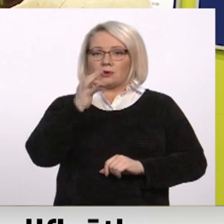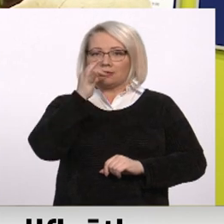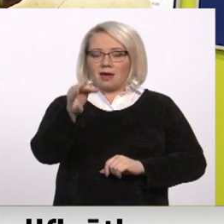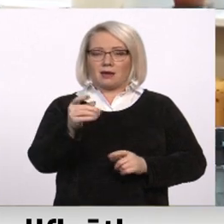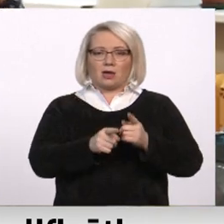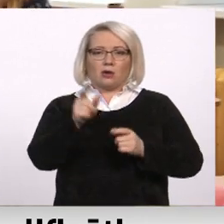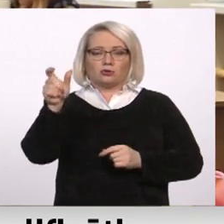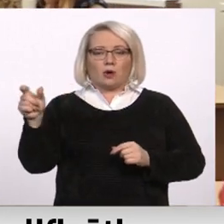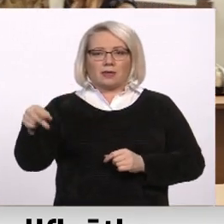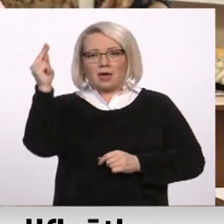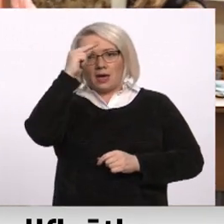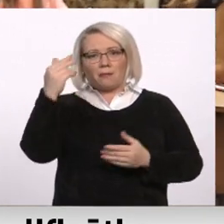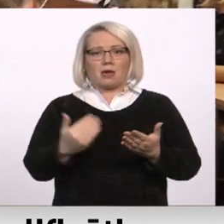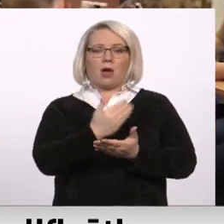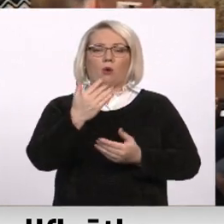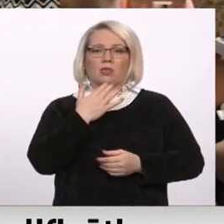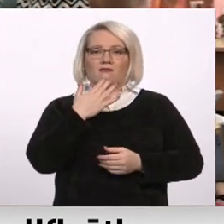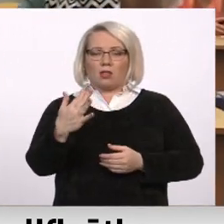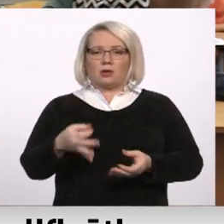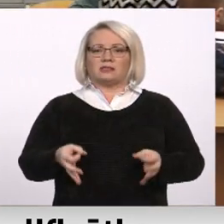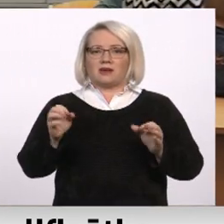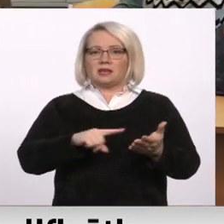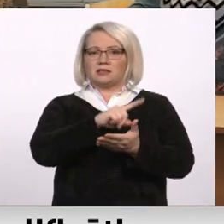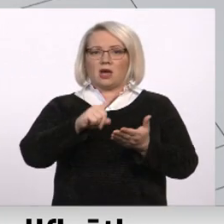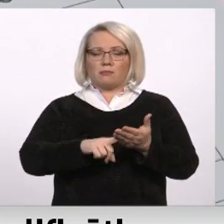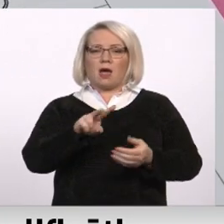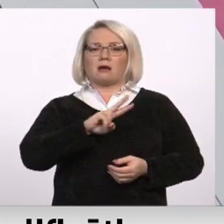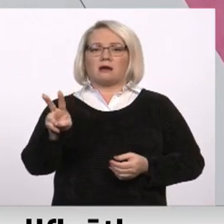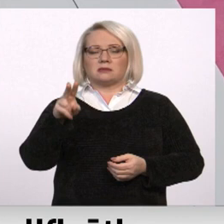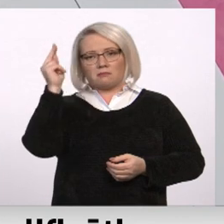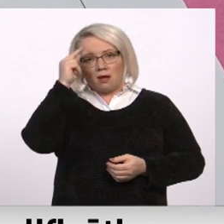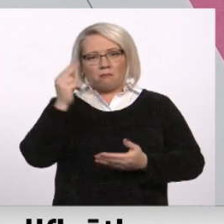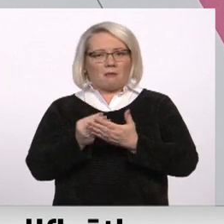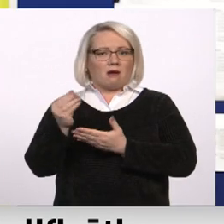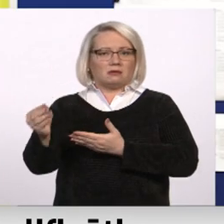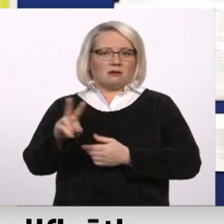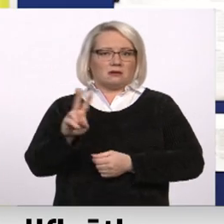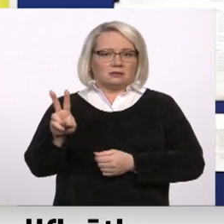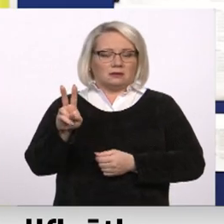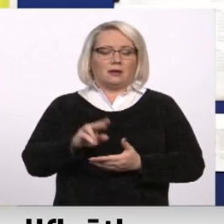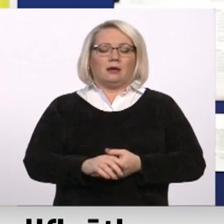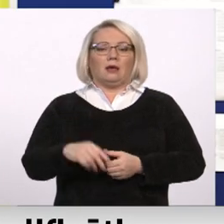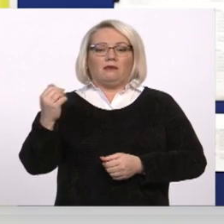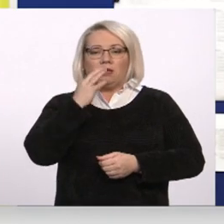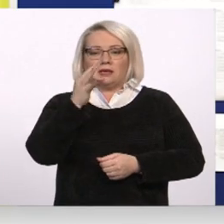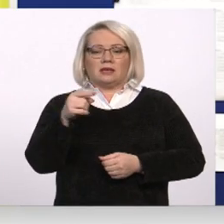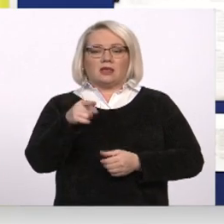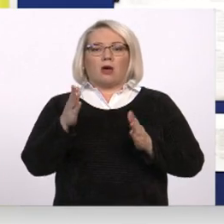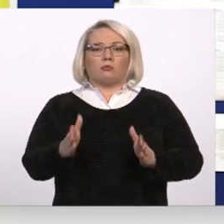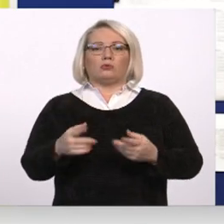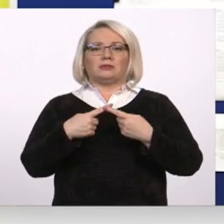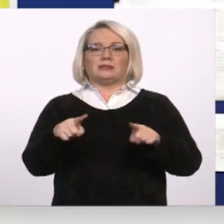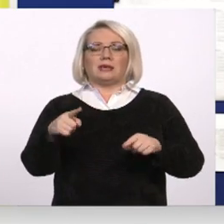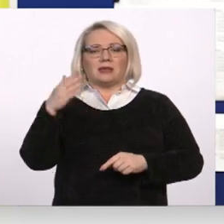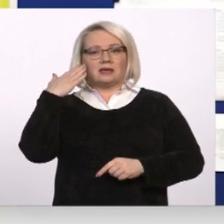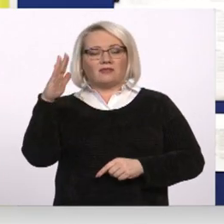pedagogiem jāapgūst jauna valoda, būtisks jautājums, kurš par mācībām maksās. Ja tā būs cita svešvaloda, tas